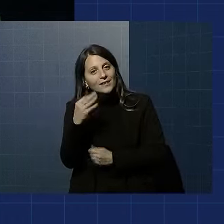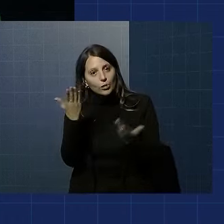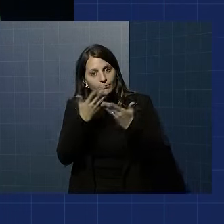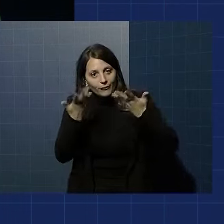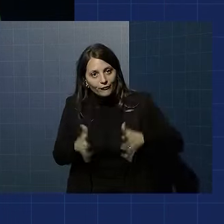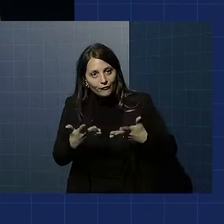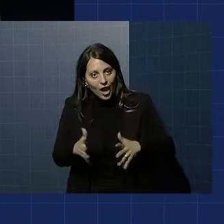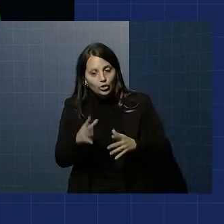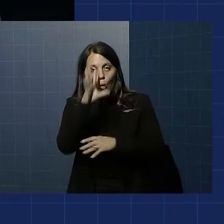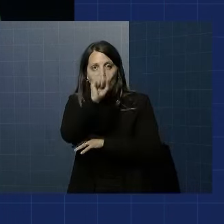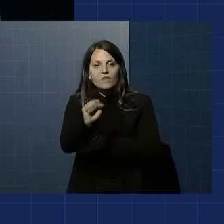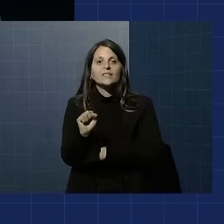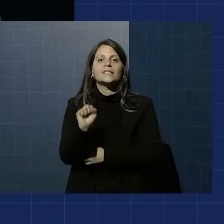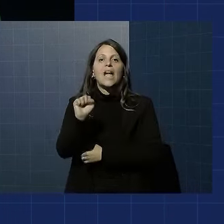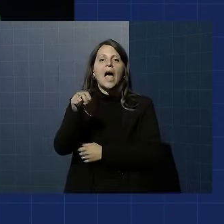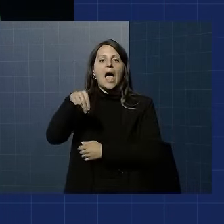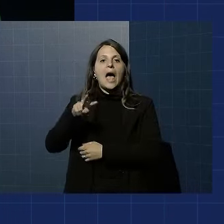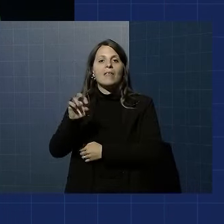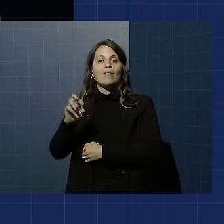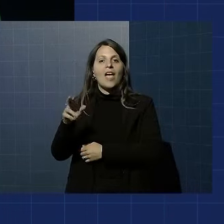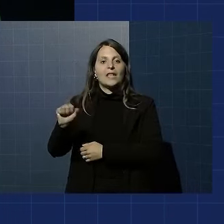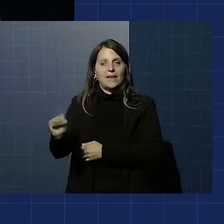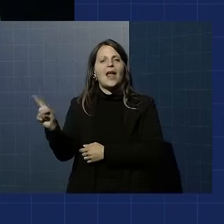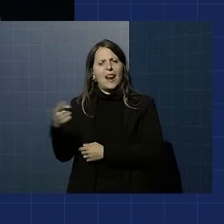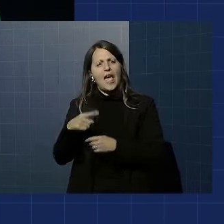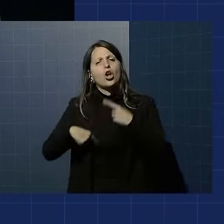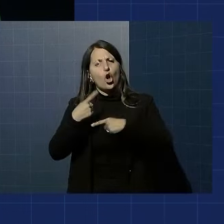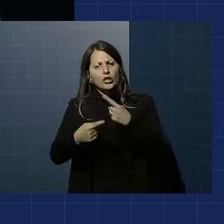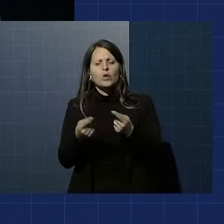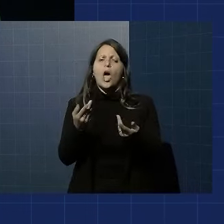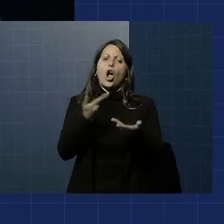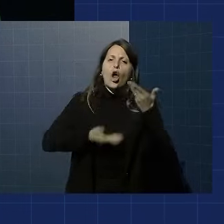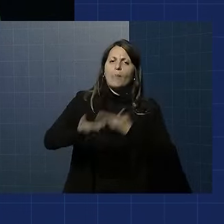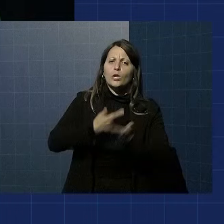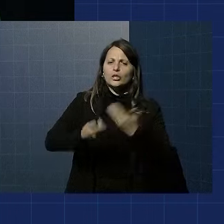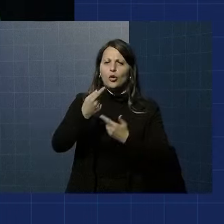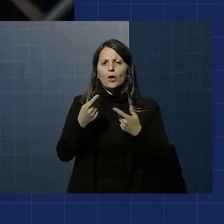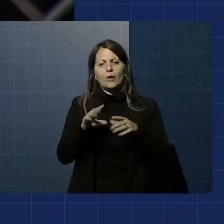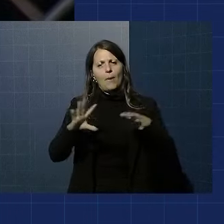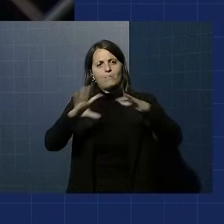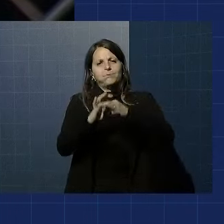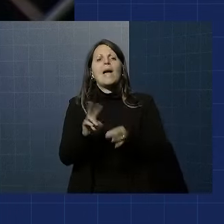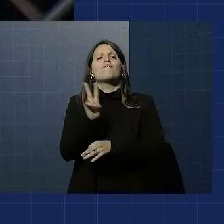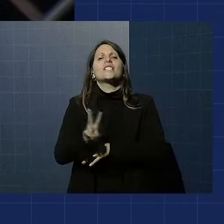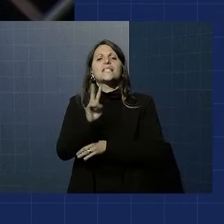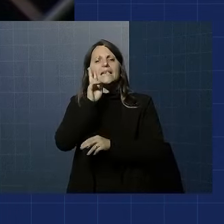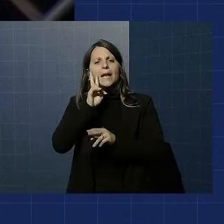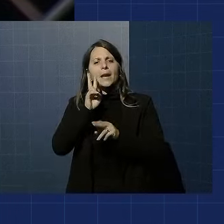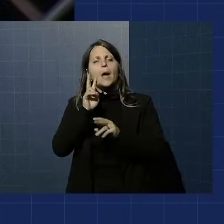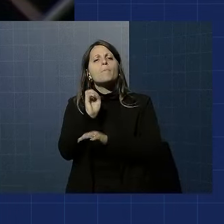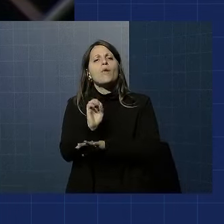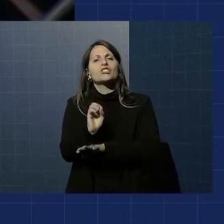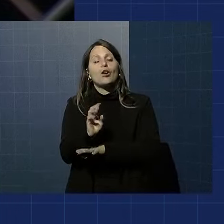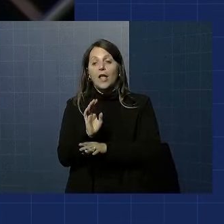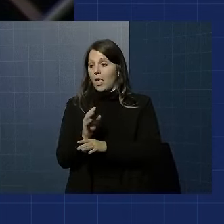anche è visiting professor, quindi continua la collaborazione e la ricerca universitaria, è entrata a far parte dell'ESA